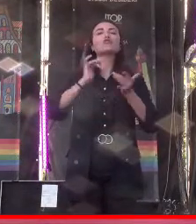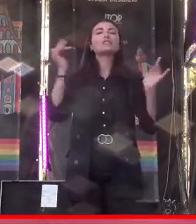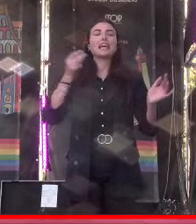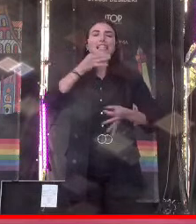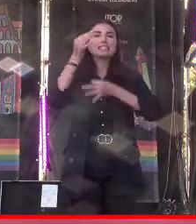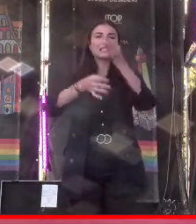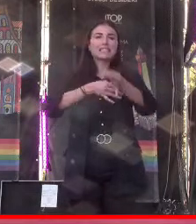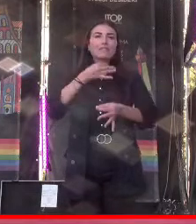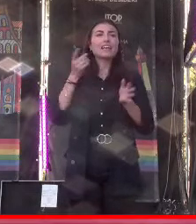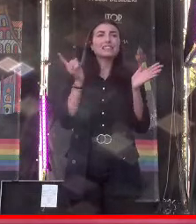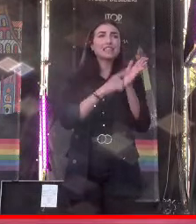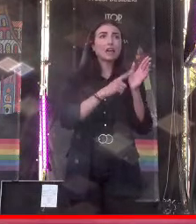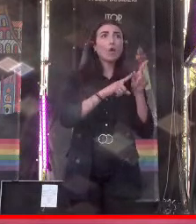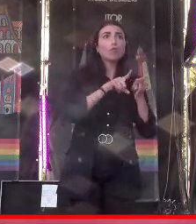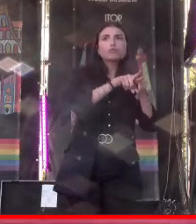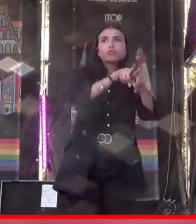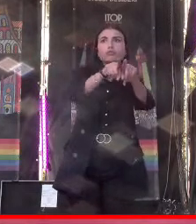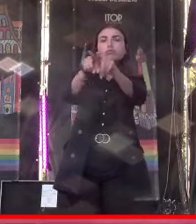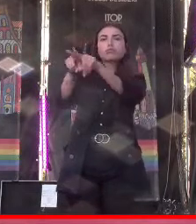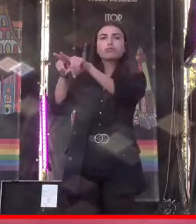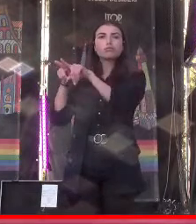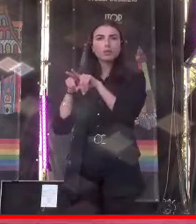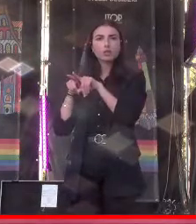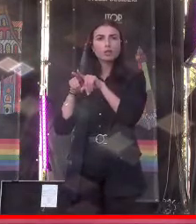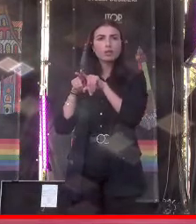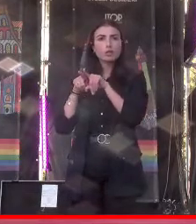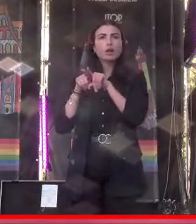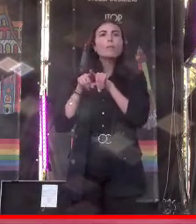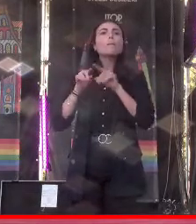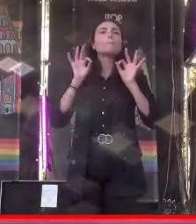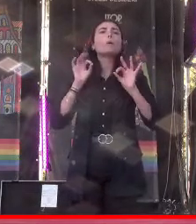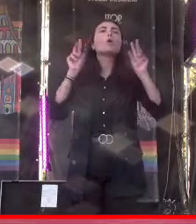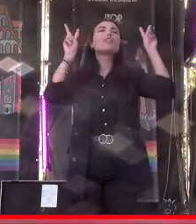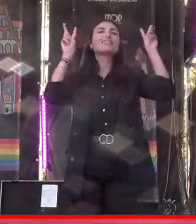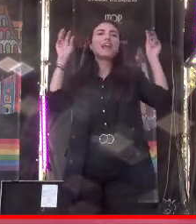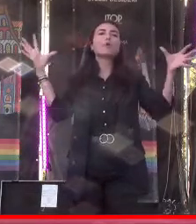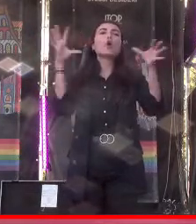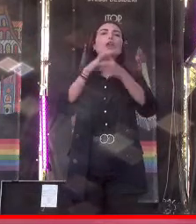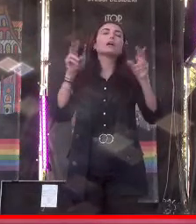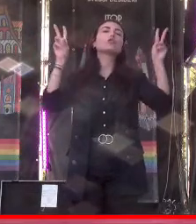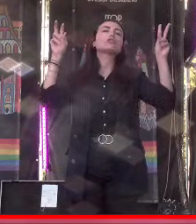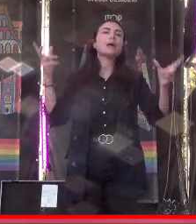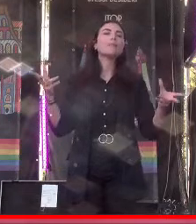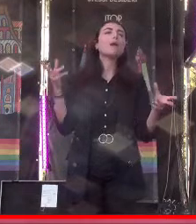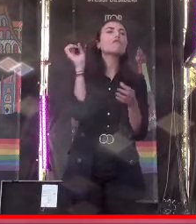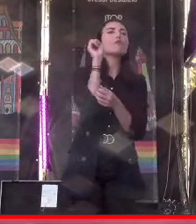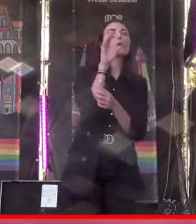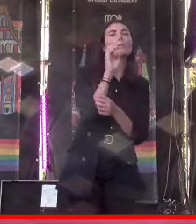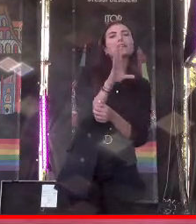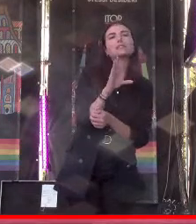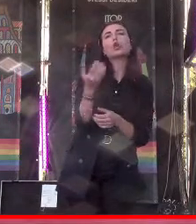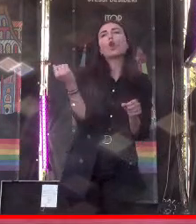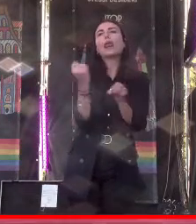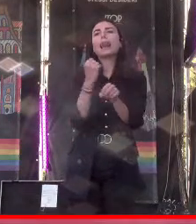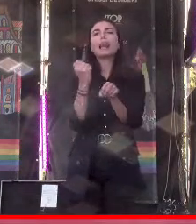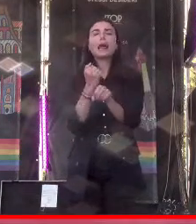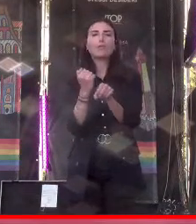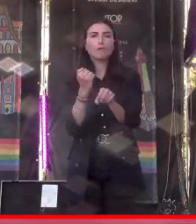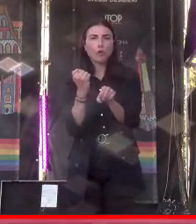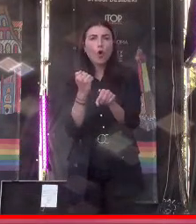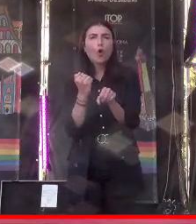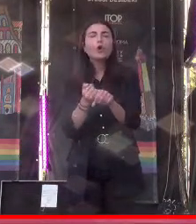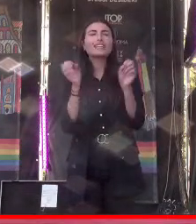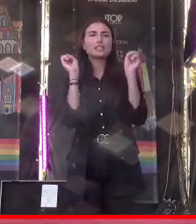diritti degli altri per quanto riguarda formazione, istruzione e lavoro. E ormai quasi tutti i lavori le